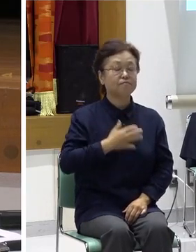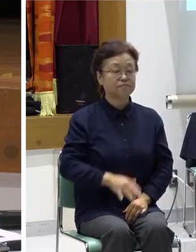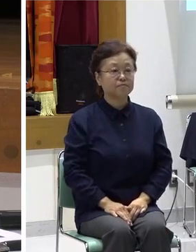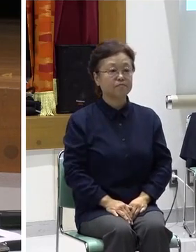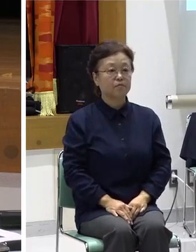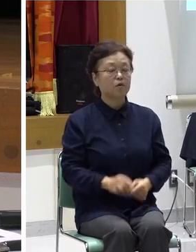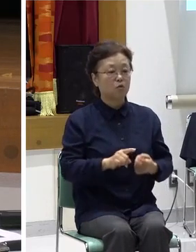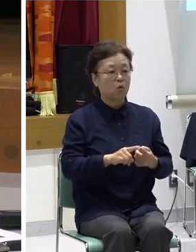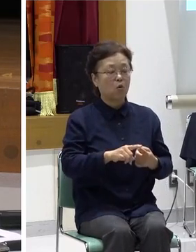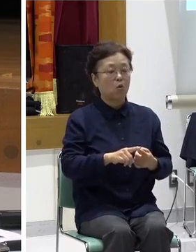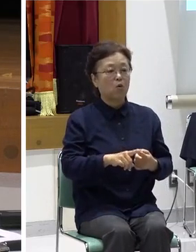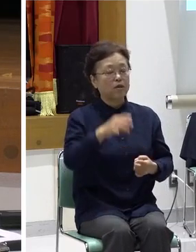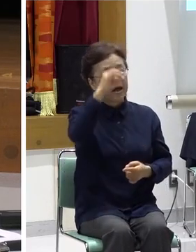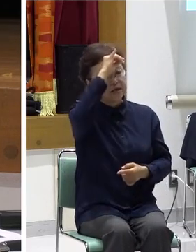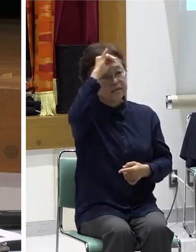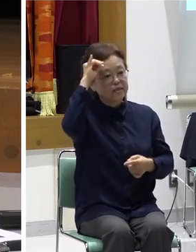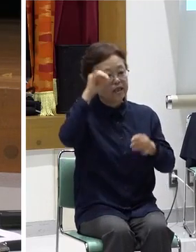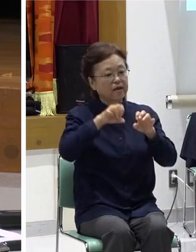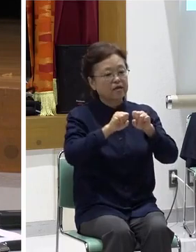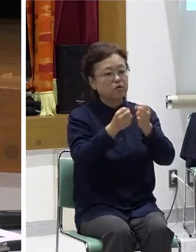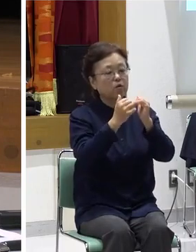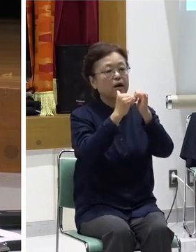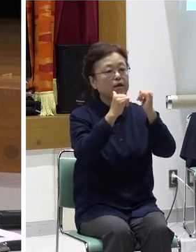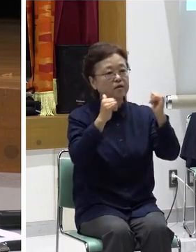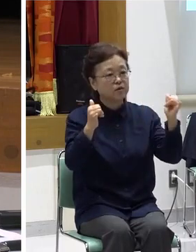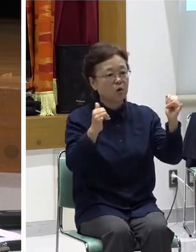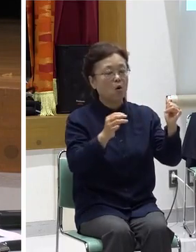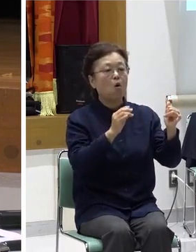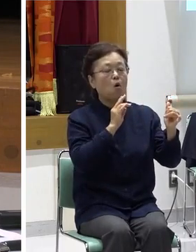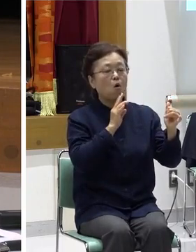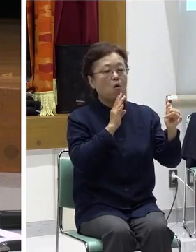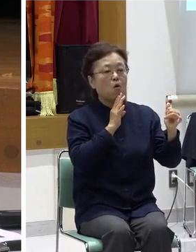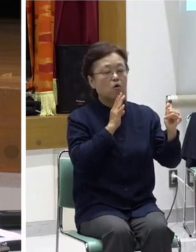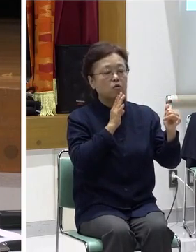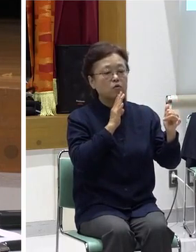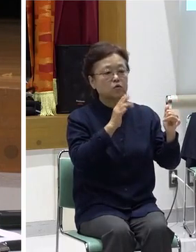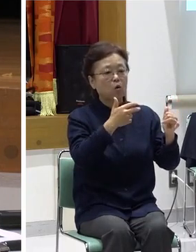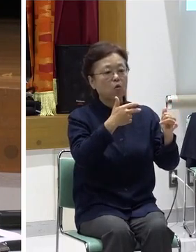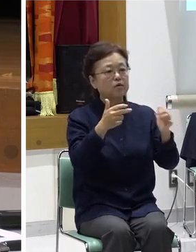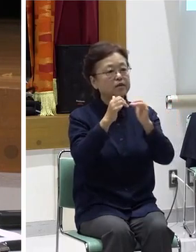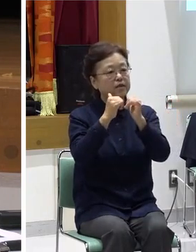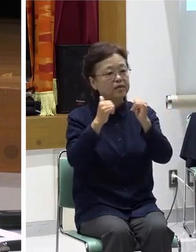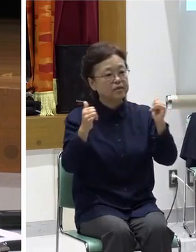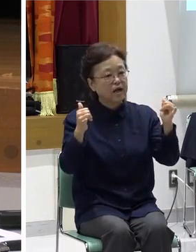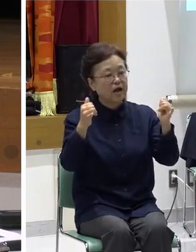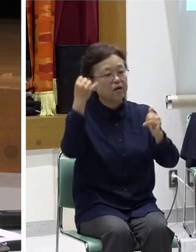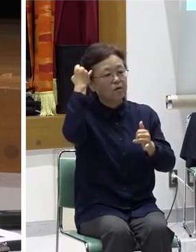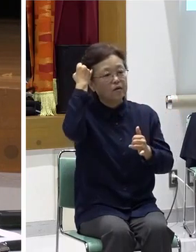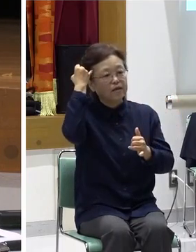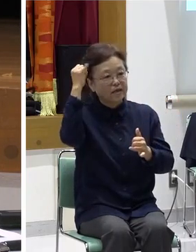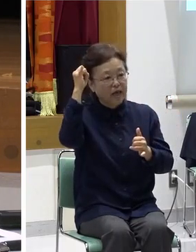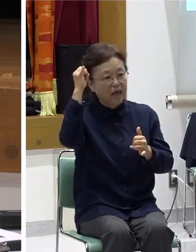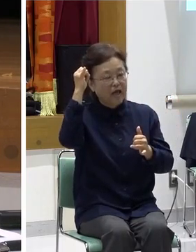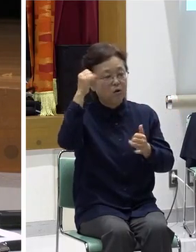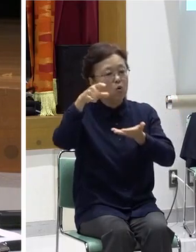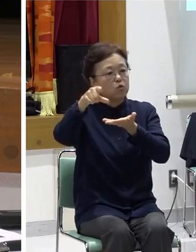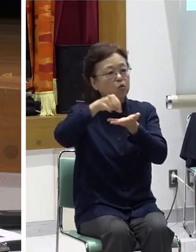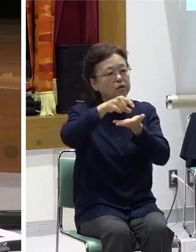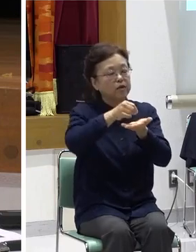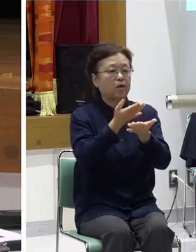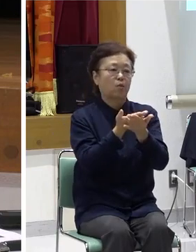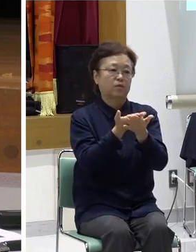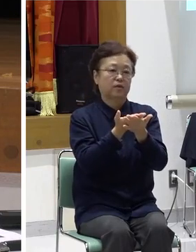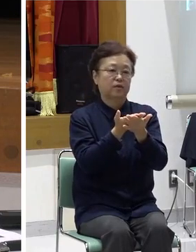その知的障害の方のやっぱり意見を取り入れてもらうというのにどうしたらいいかというところでいろいろ市